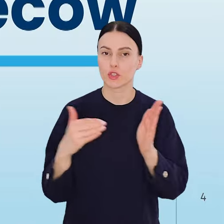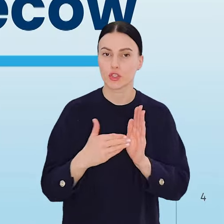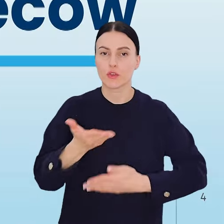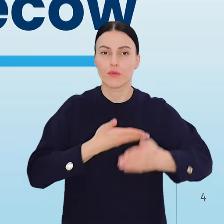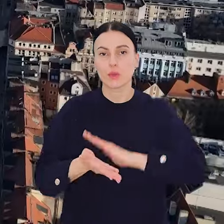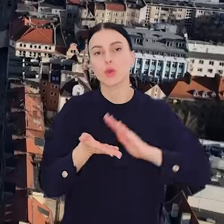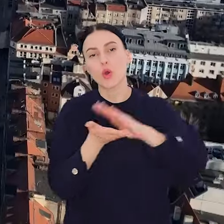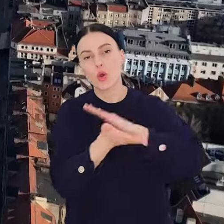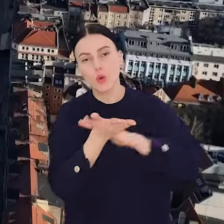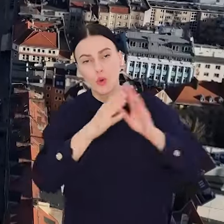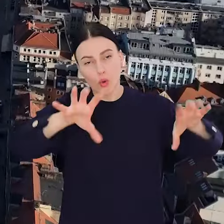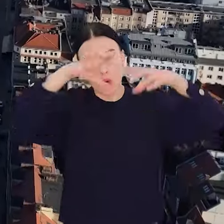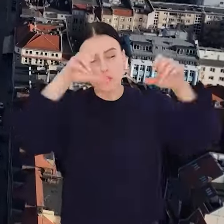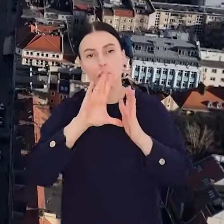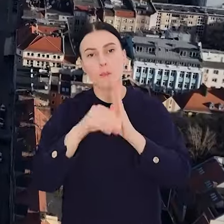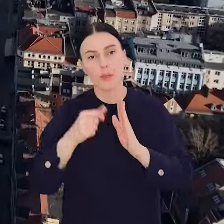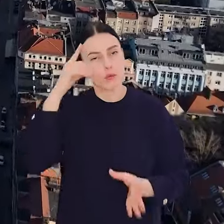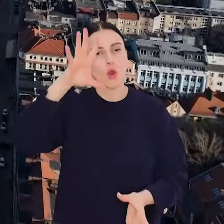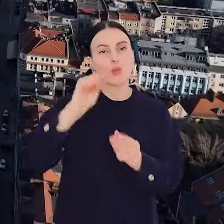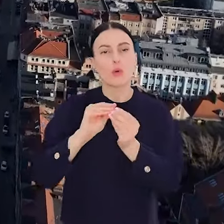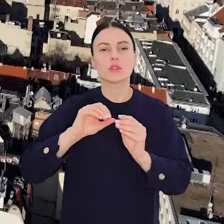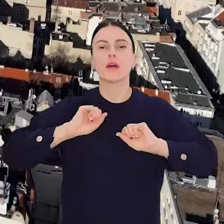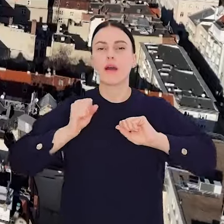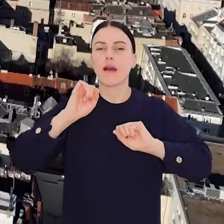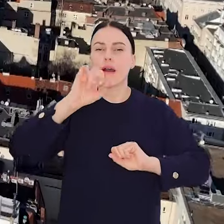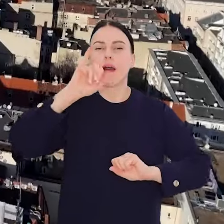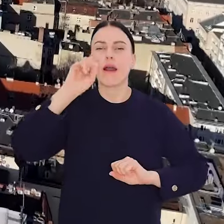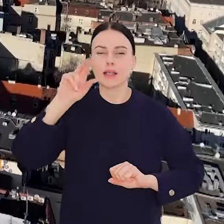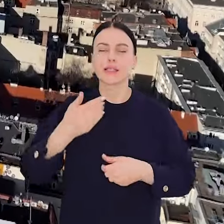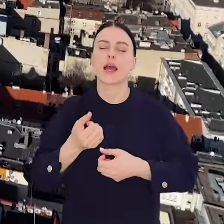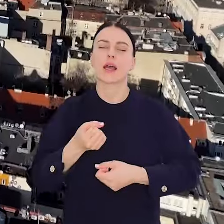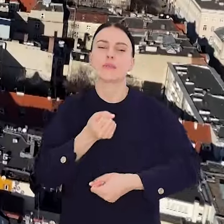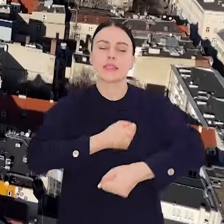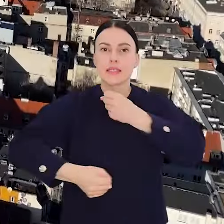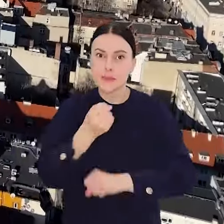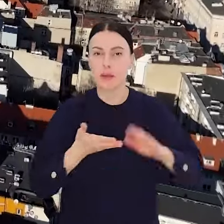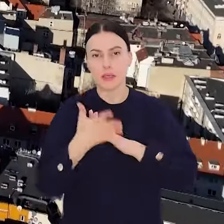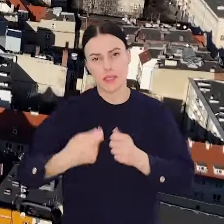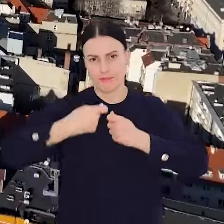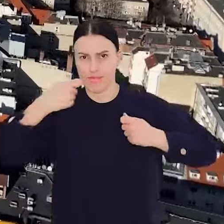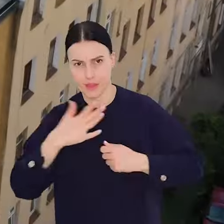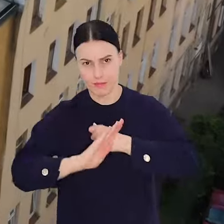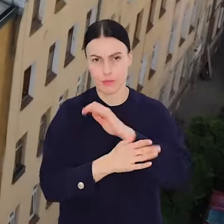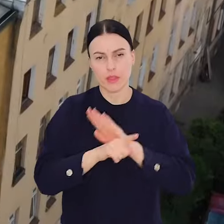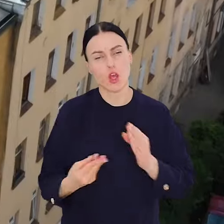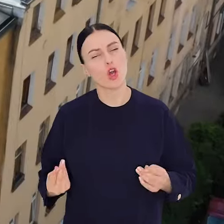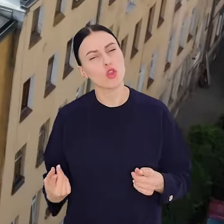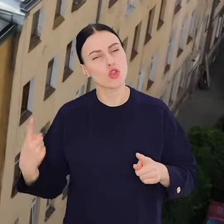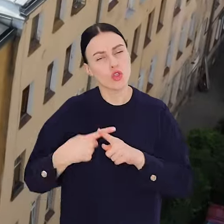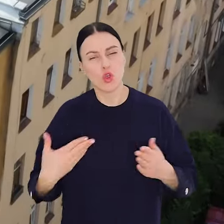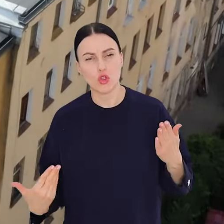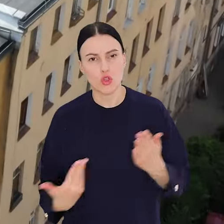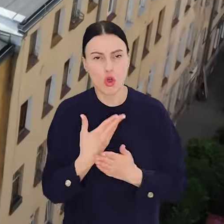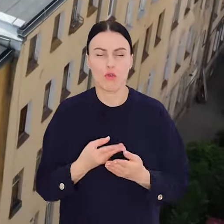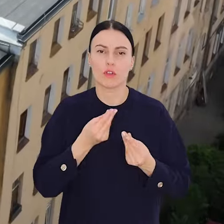14 tysięcy wymienionych kopciuchów. Miasto podsumowuje akcję Zmień Piec i zapowiada wydłużenie wsparcia, a także nowe dopłaty